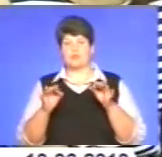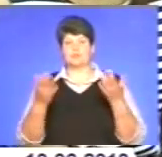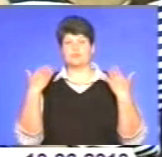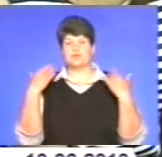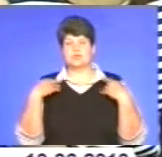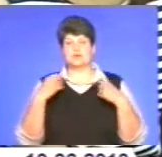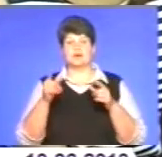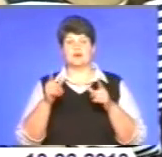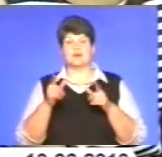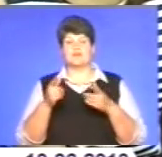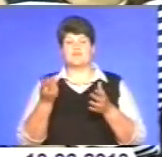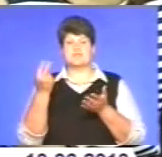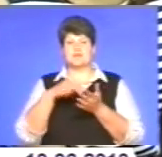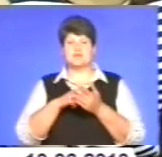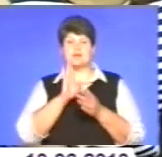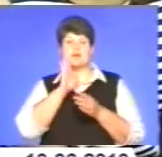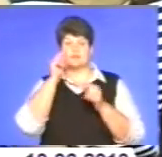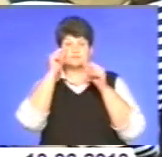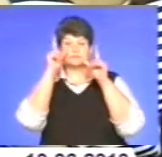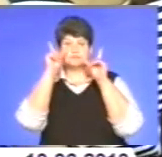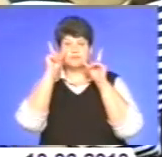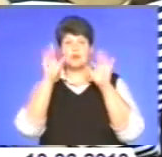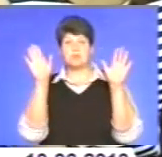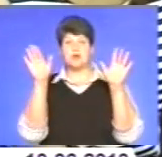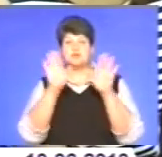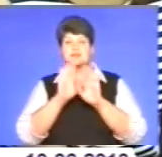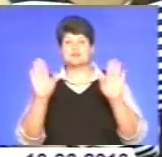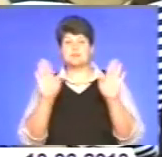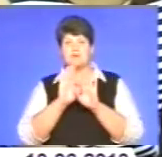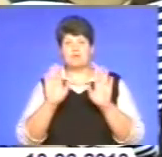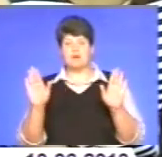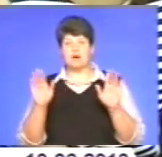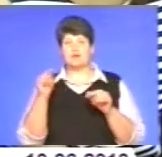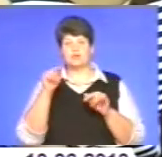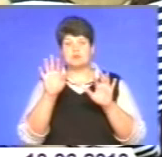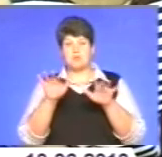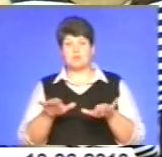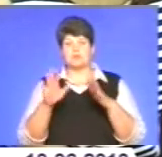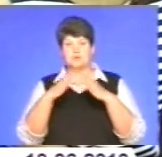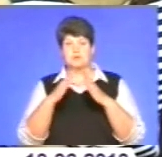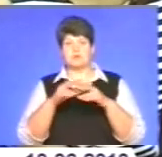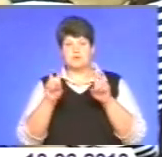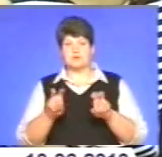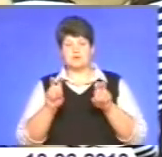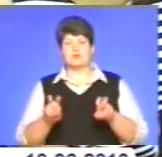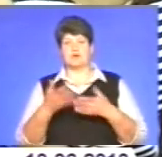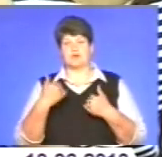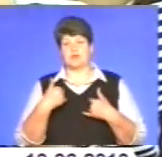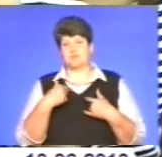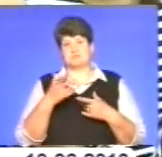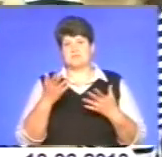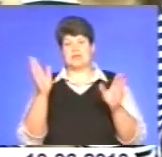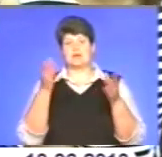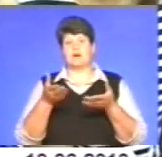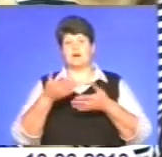пташечки співають. Трошки важко вставати, бо вдома літо, всі висипаються, але сидять за комп'ютером. Ми тут на свіжому повітрі і зовсім не скучно,